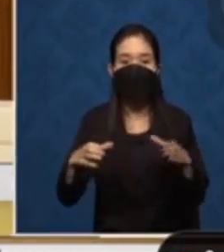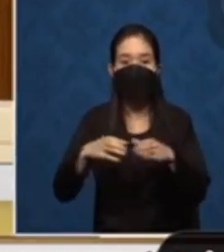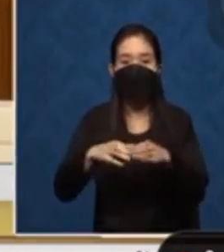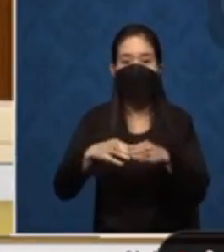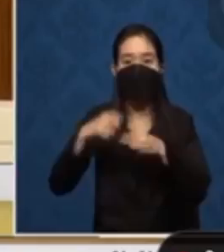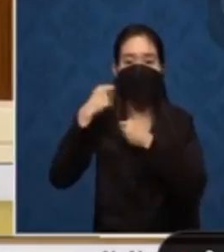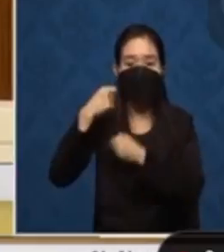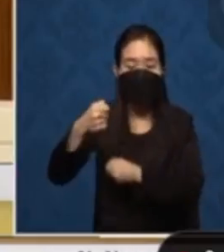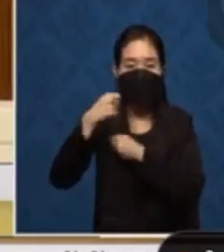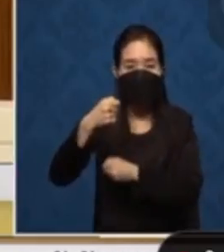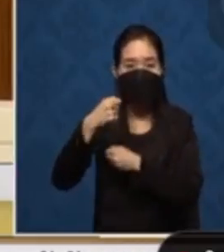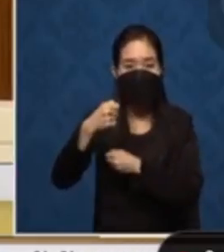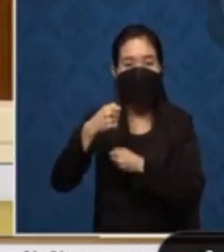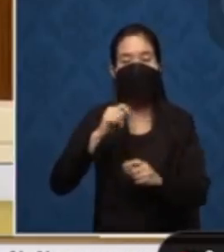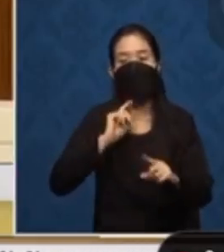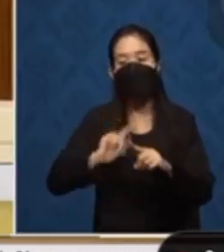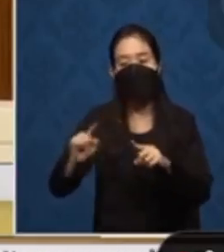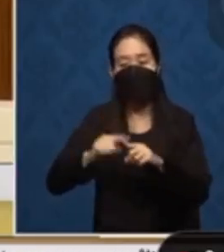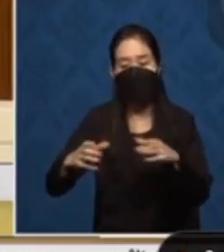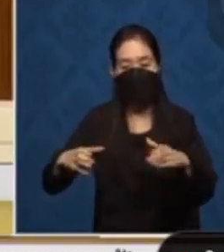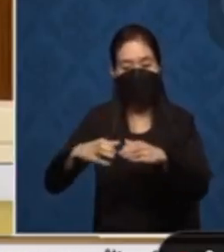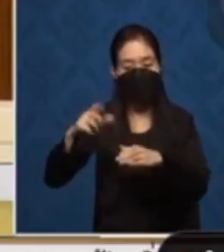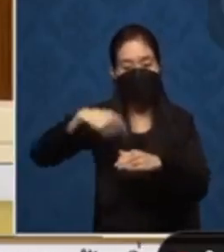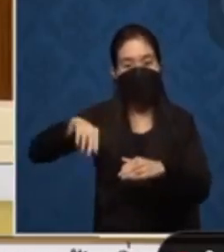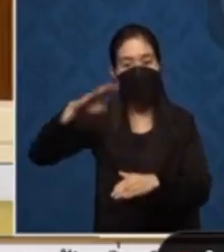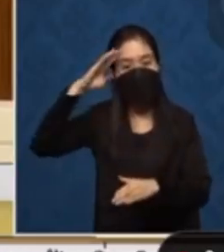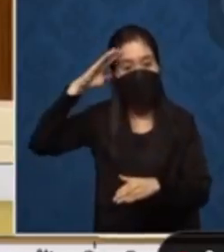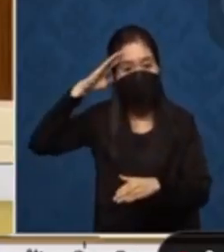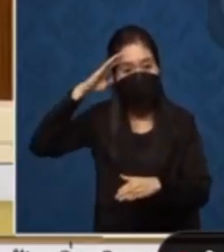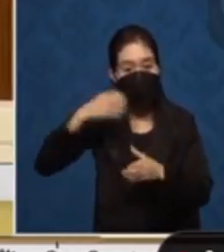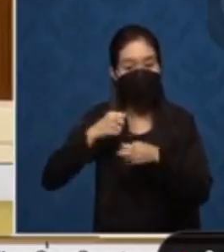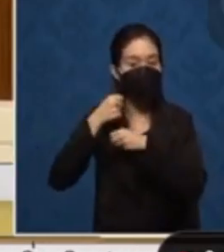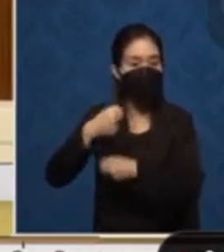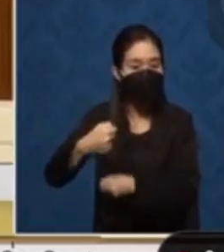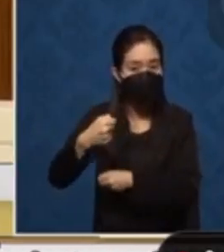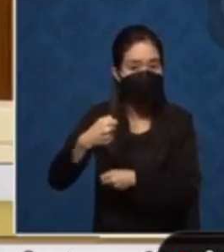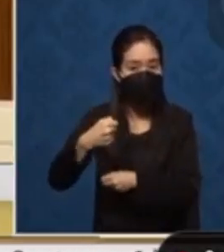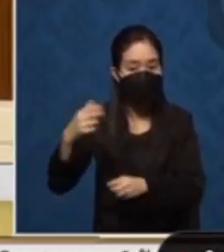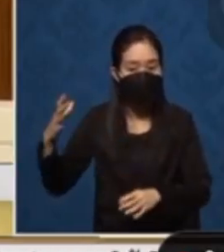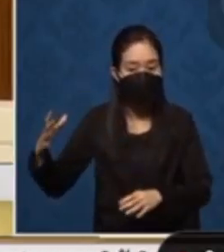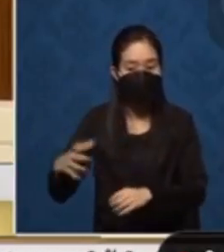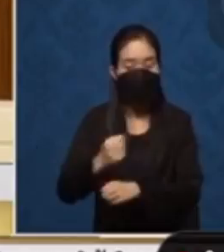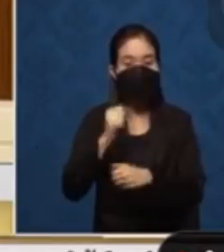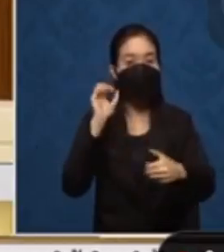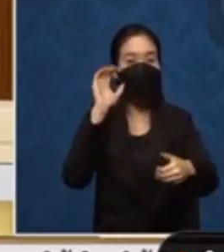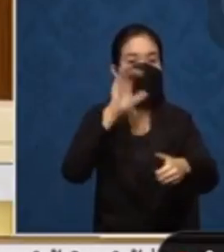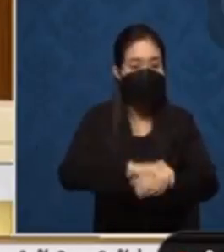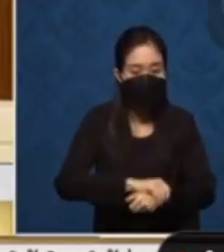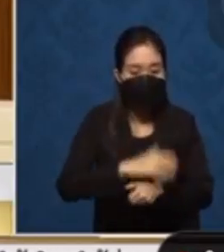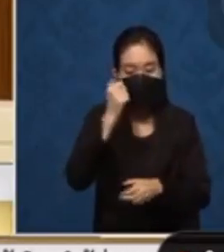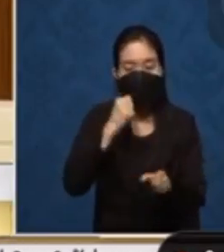ั. น ส.น ๆ สอย่แพลต